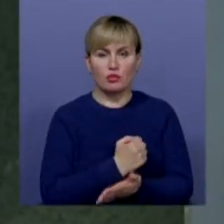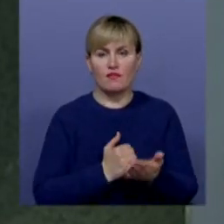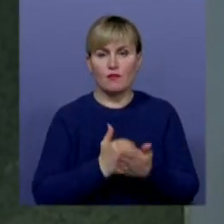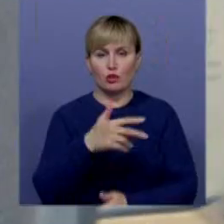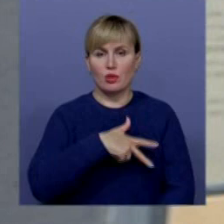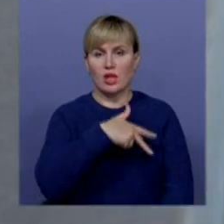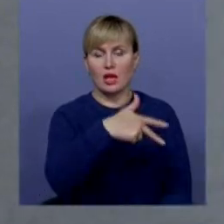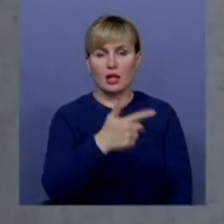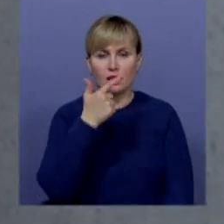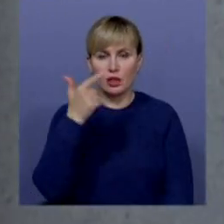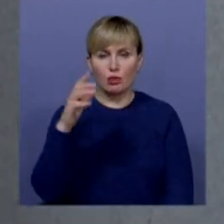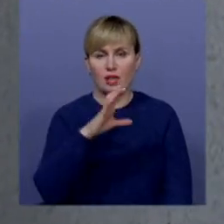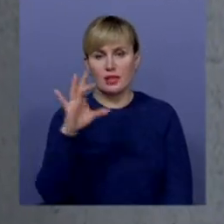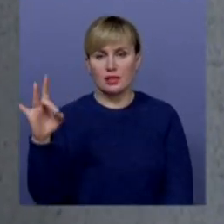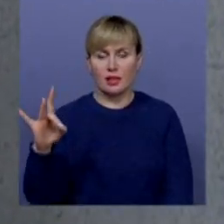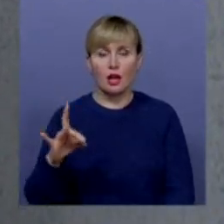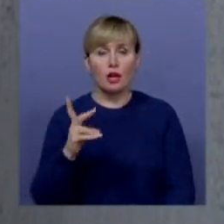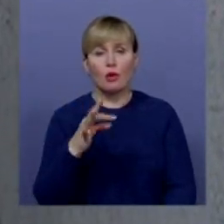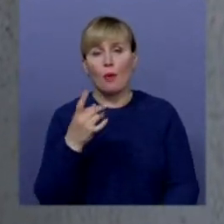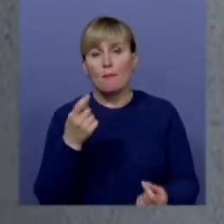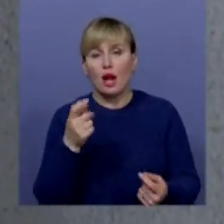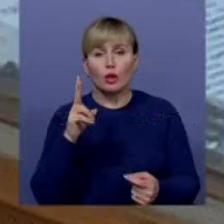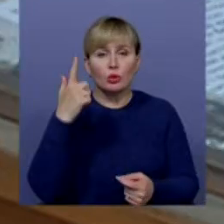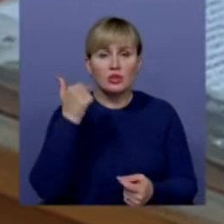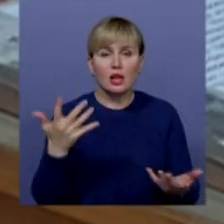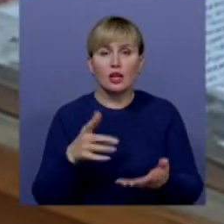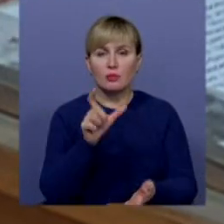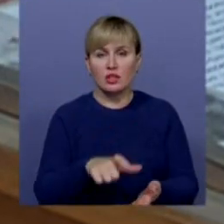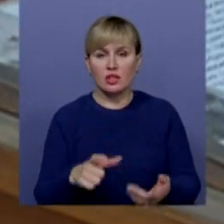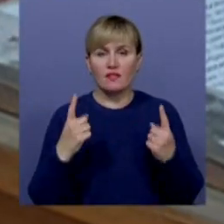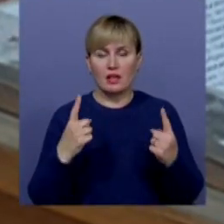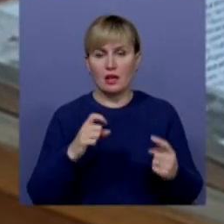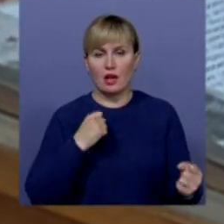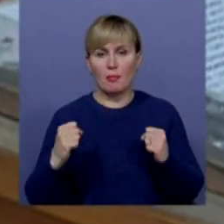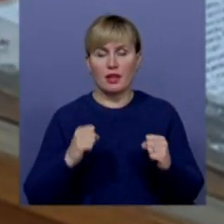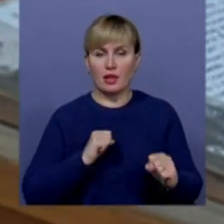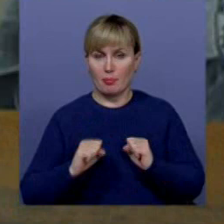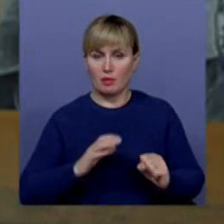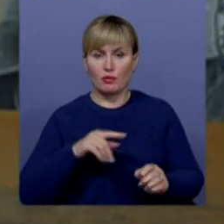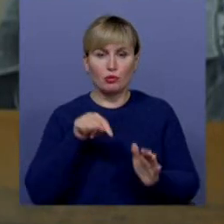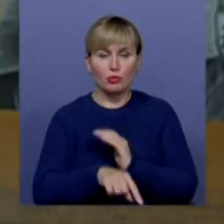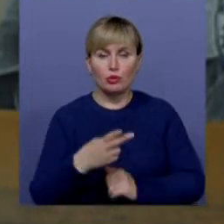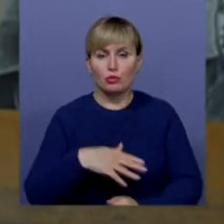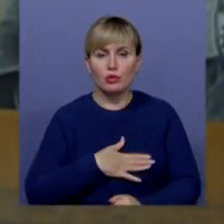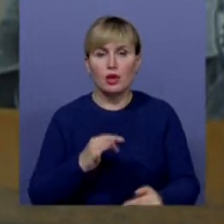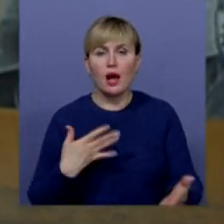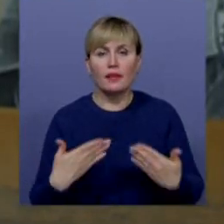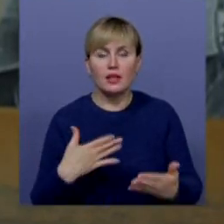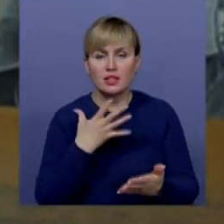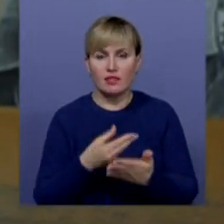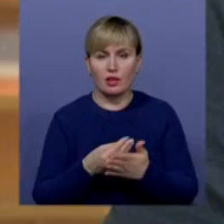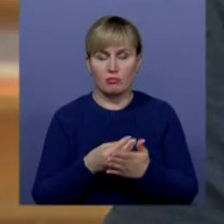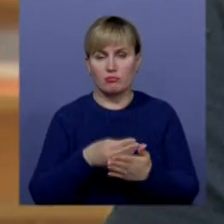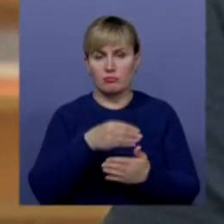высшую награду – Герой Советского Союза. Но мало кто знает, каким человеком великий командир был в глубине души и как он относился к своим